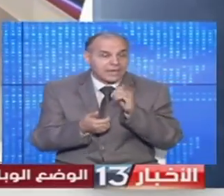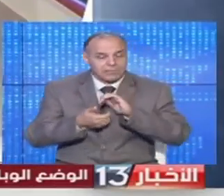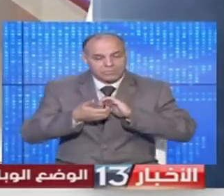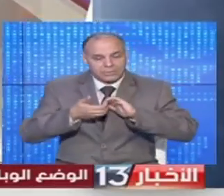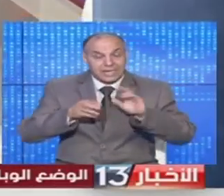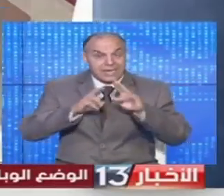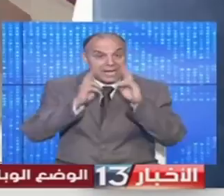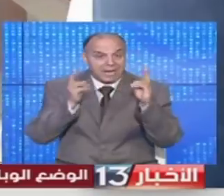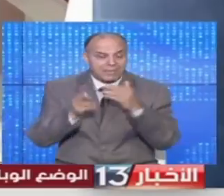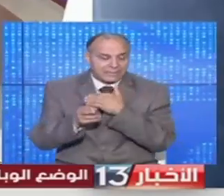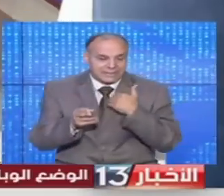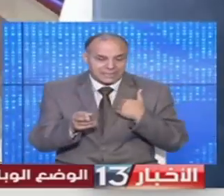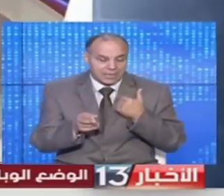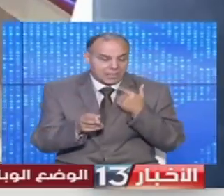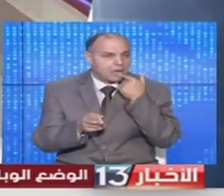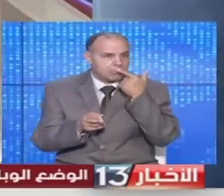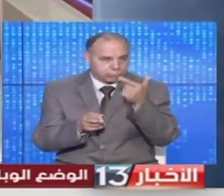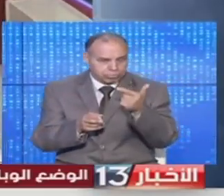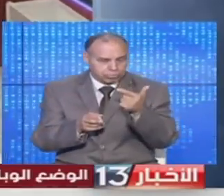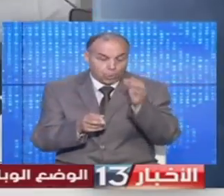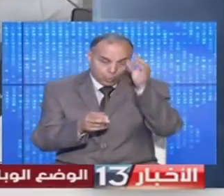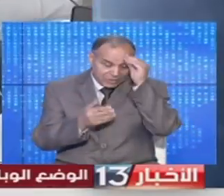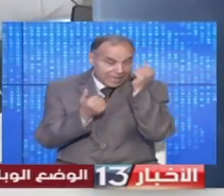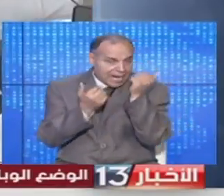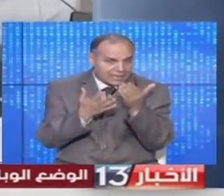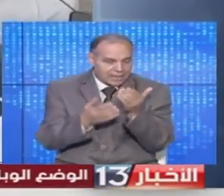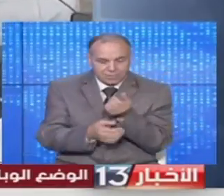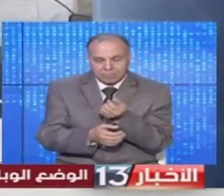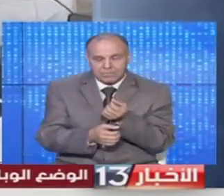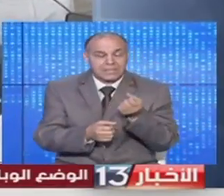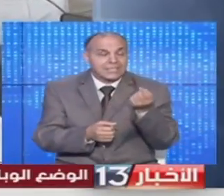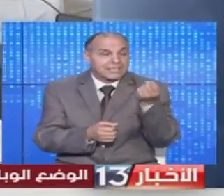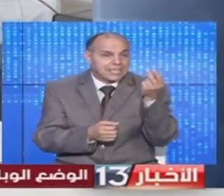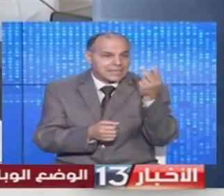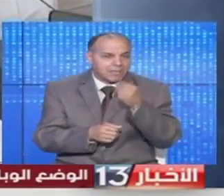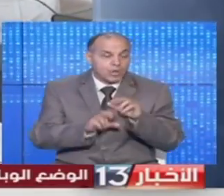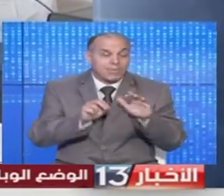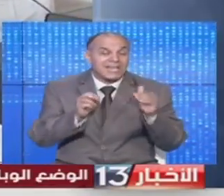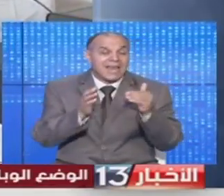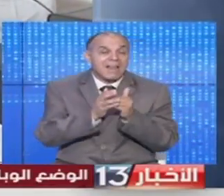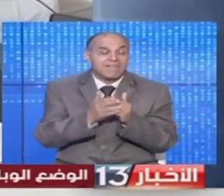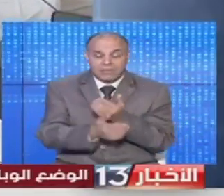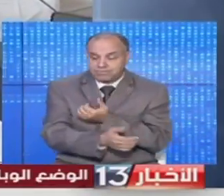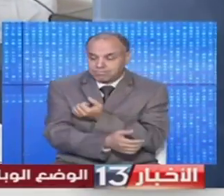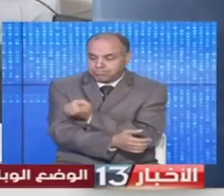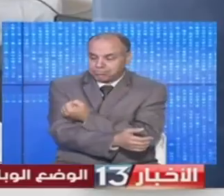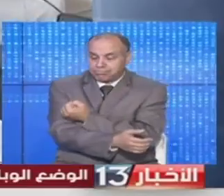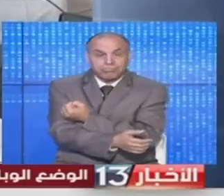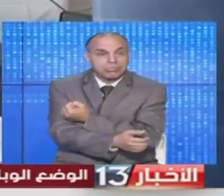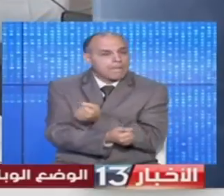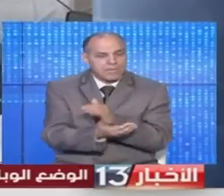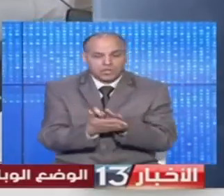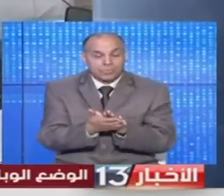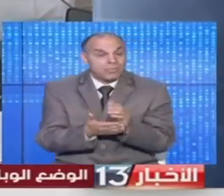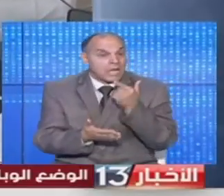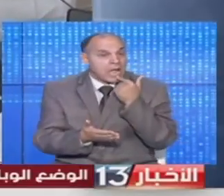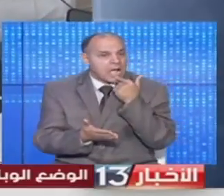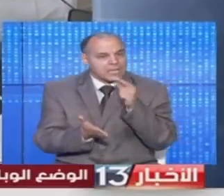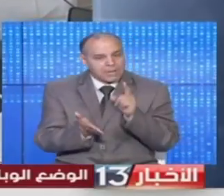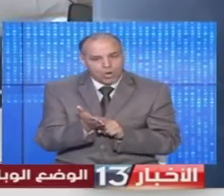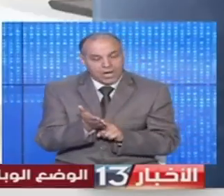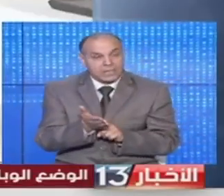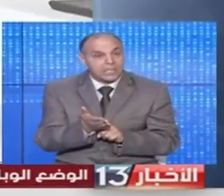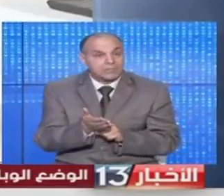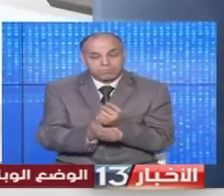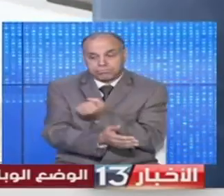الصحه العالميه ست وفي وليس حوالي ثلاثمائه وثمانين الف جرعه من التلقيح مجانا مؤكدا ان